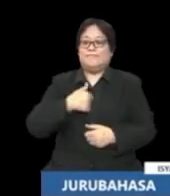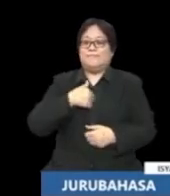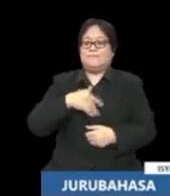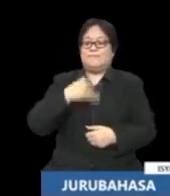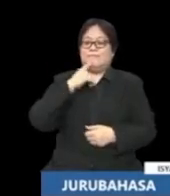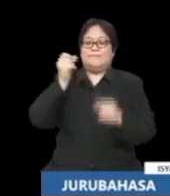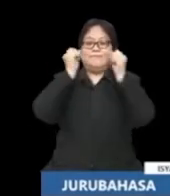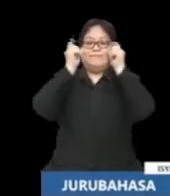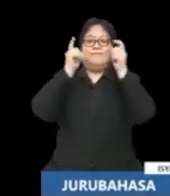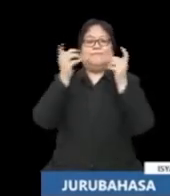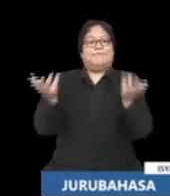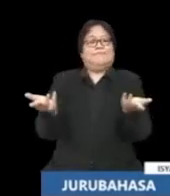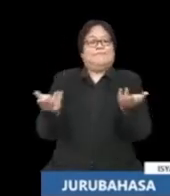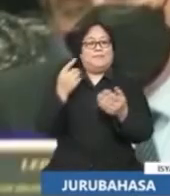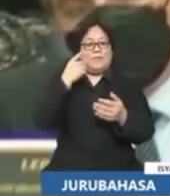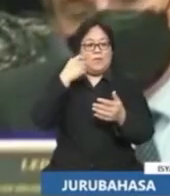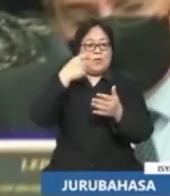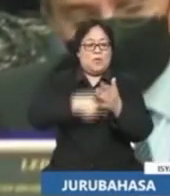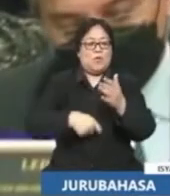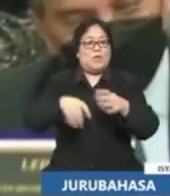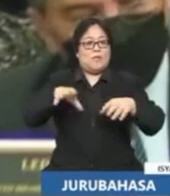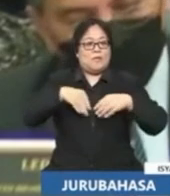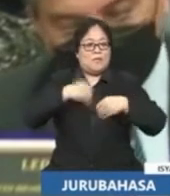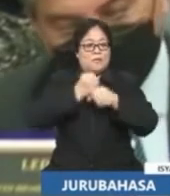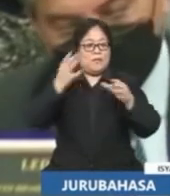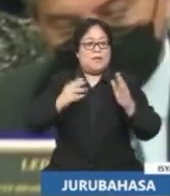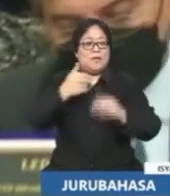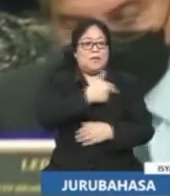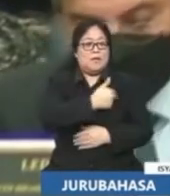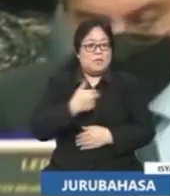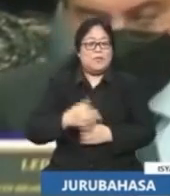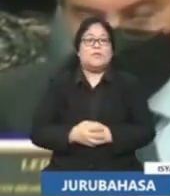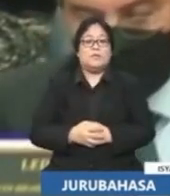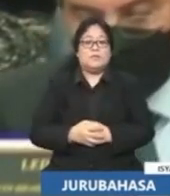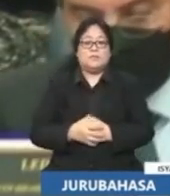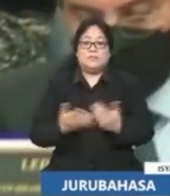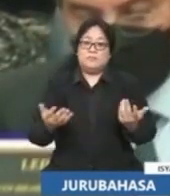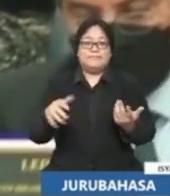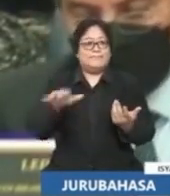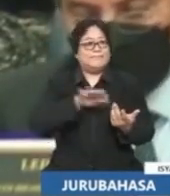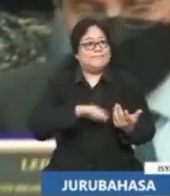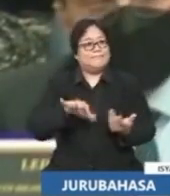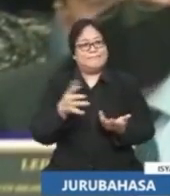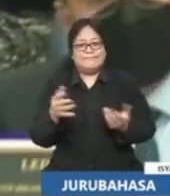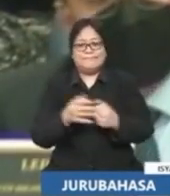Saya rasa terkejut untuk dengar bahawa kos pengambilan pekerja domestik dari Indonesia adalah dalam